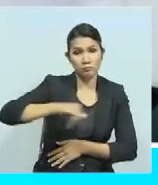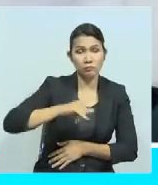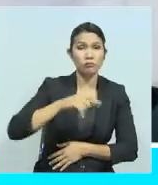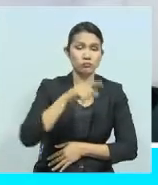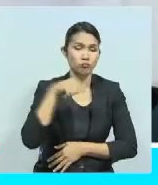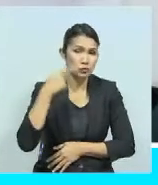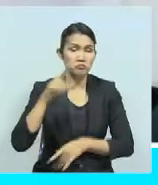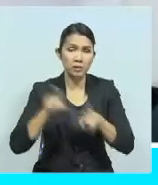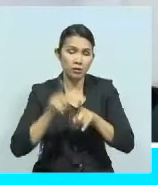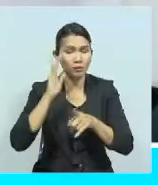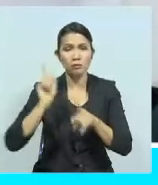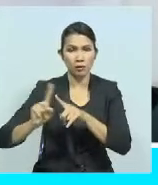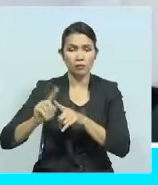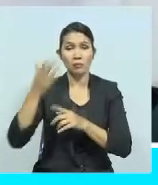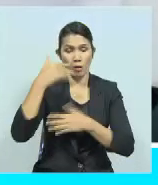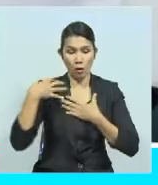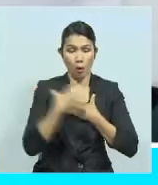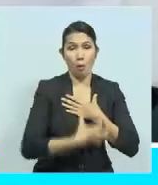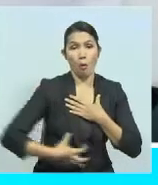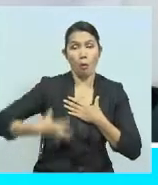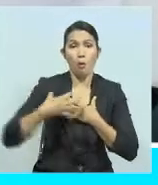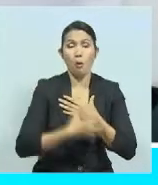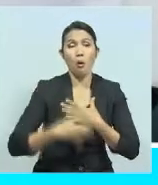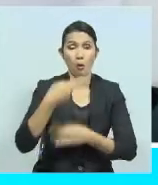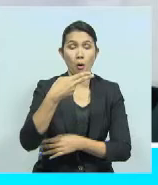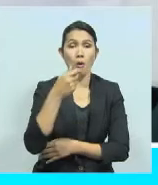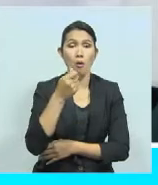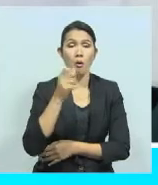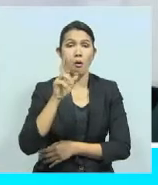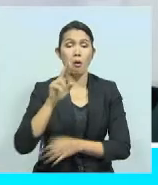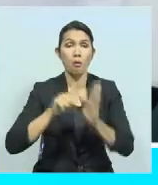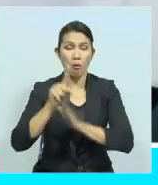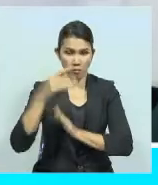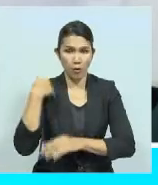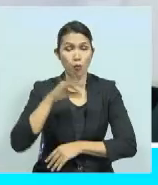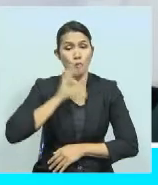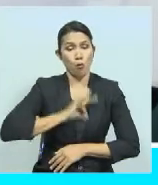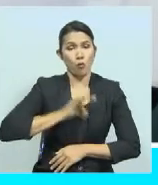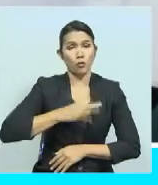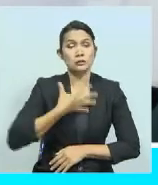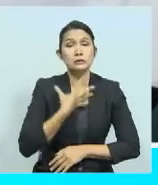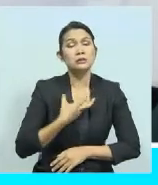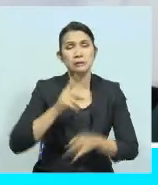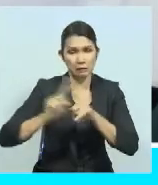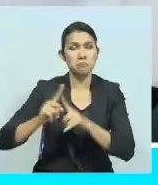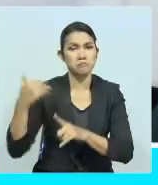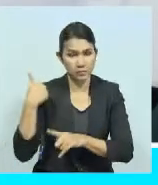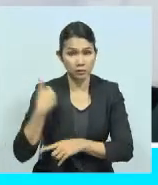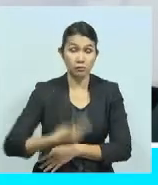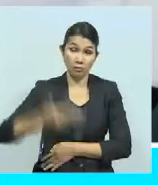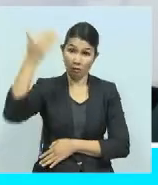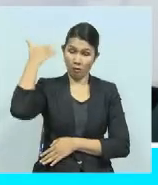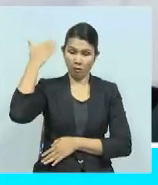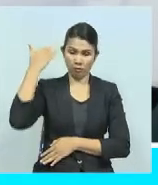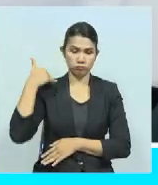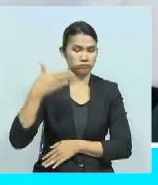ป็นวัยที่ก็มีฮอร์โมนเนาะมีความรู้สึกทางเพศนะคะเพราะฉะนั้นถ้าไปดูตั้งแต่อดีตในปัจจุบันเนี่ยวัยรุ่น